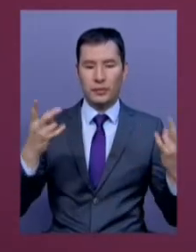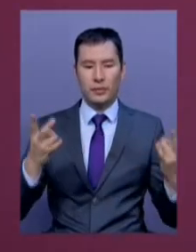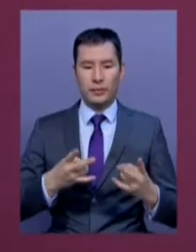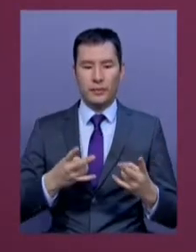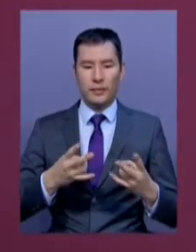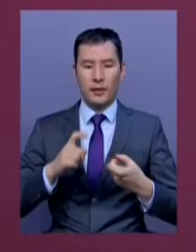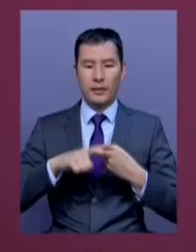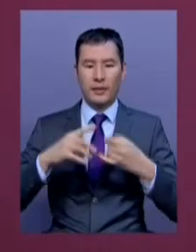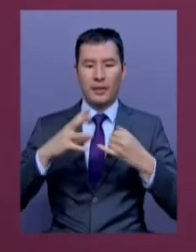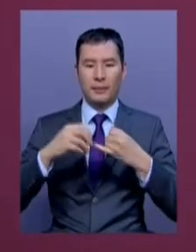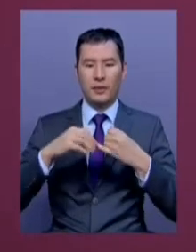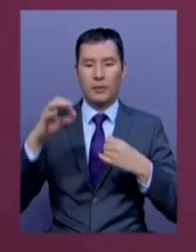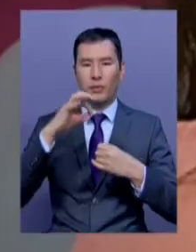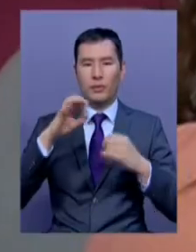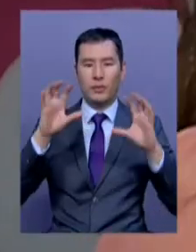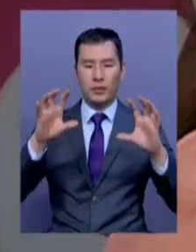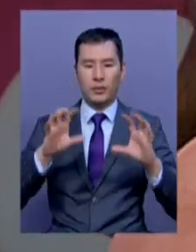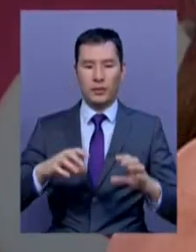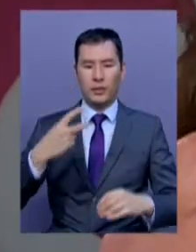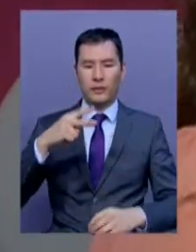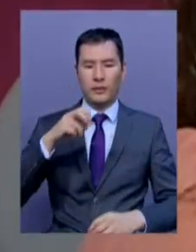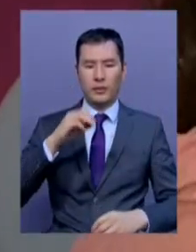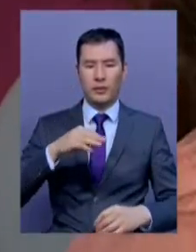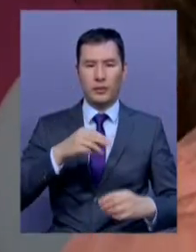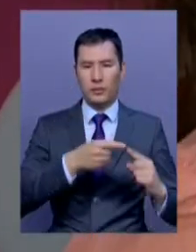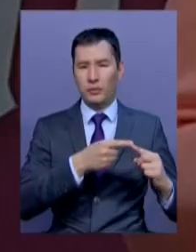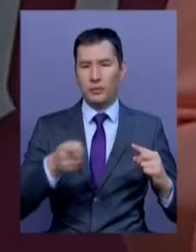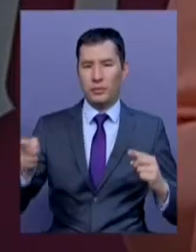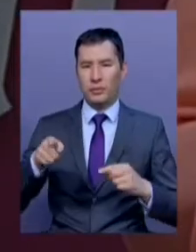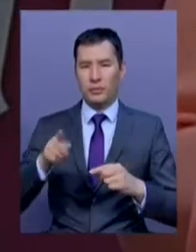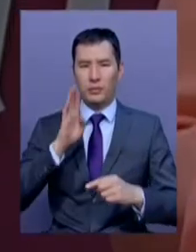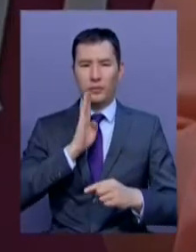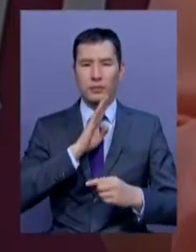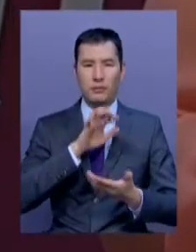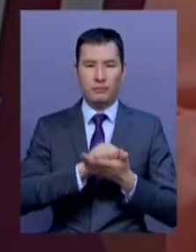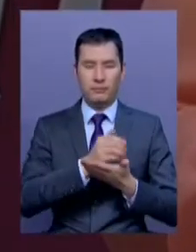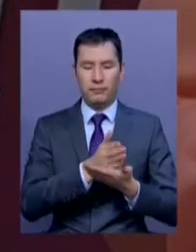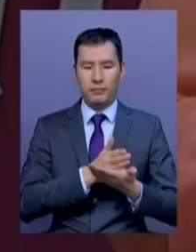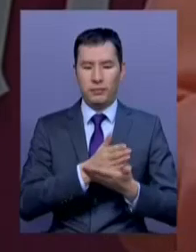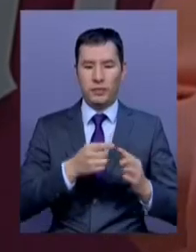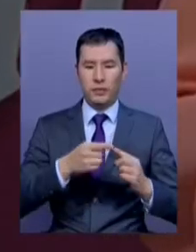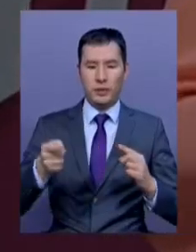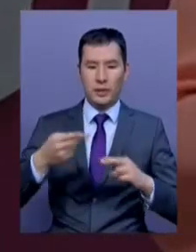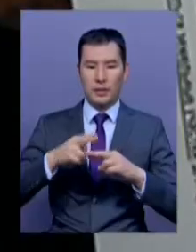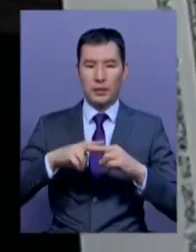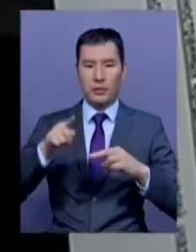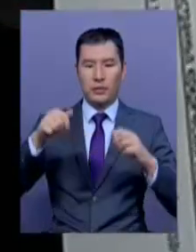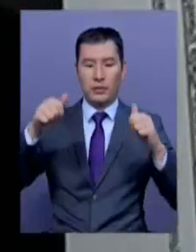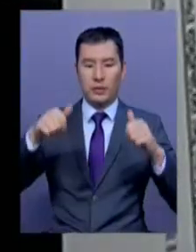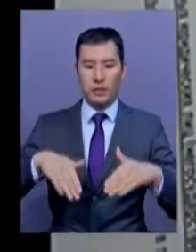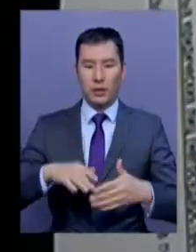құқық қатынастарын реттеу мәселелерімен 20 жылдан бері айналысып жүрген Гүлнар Төлеу Қадырғызы мораторий аяқталғаннан кейінгі